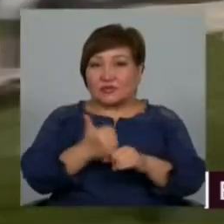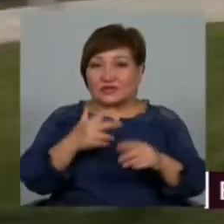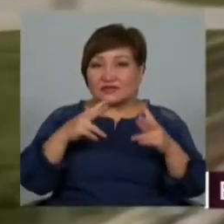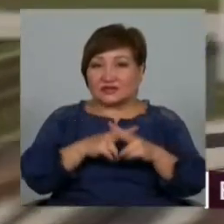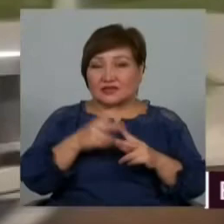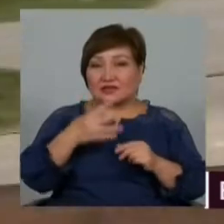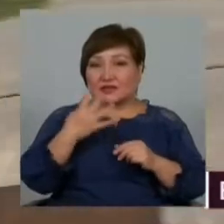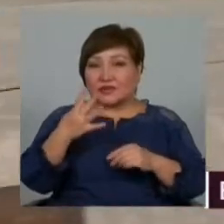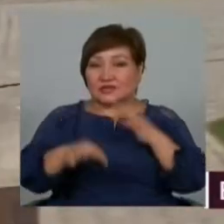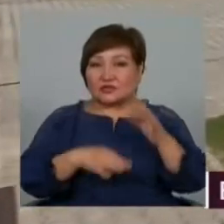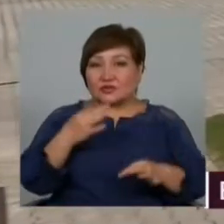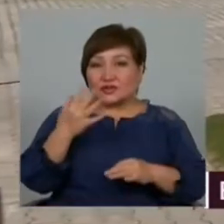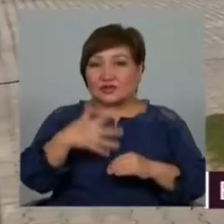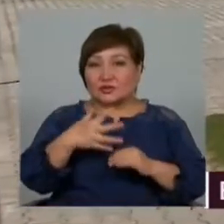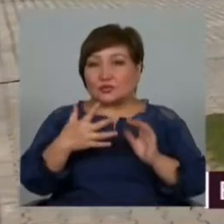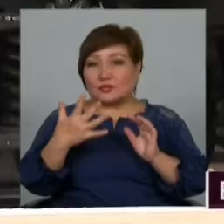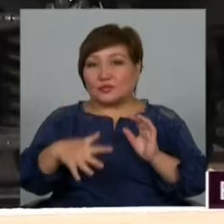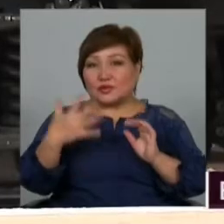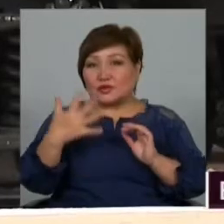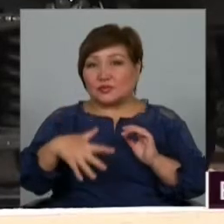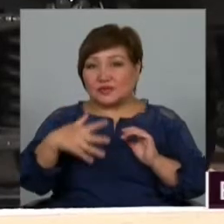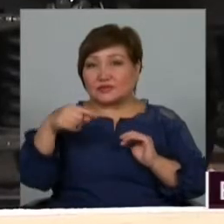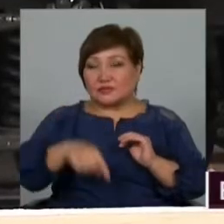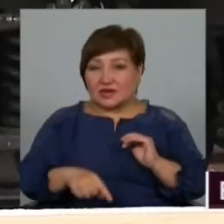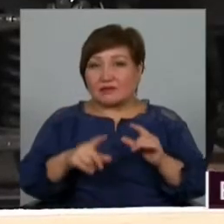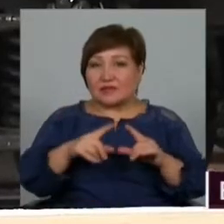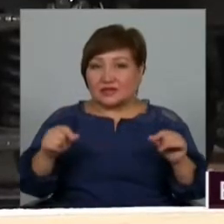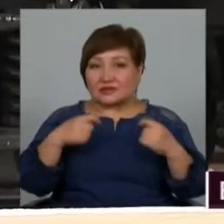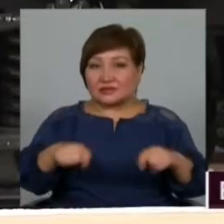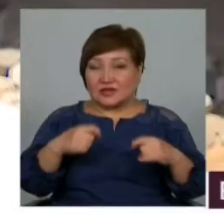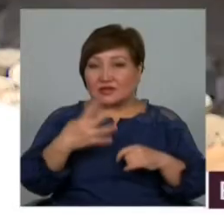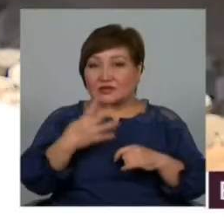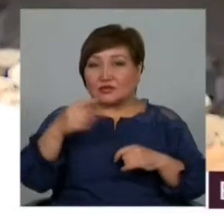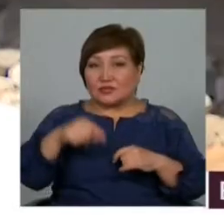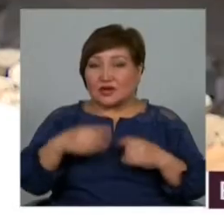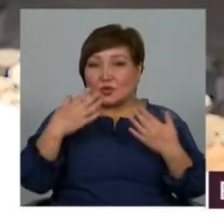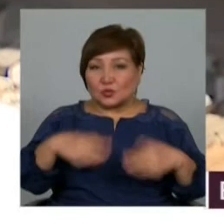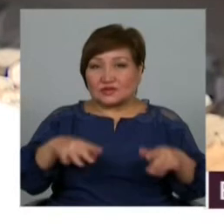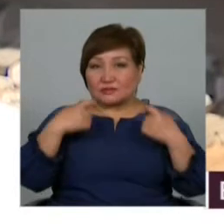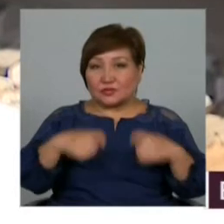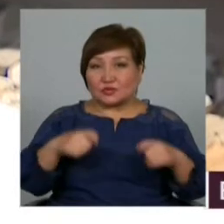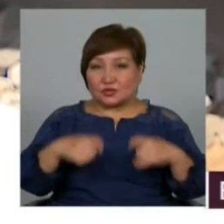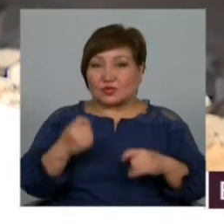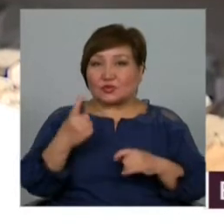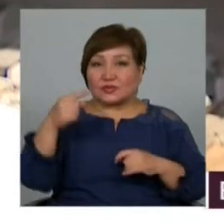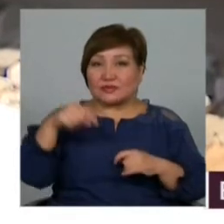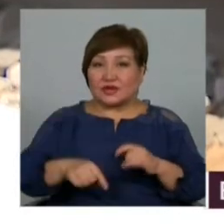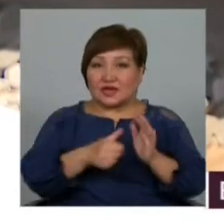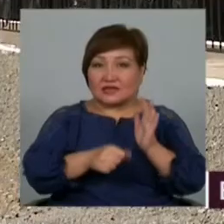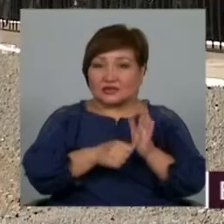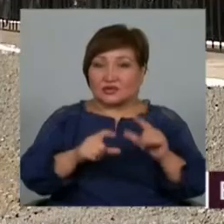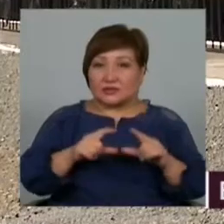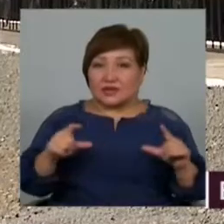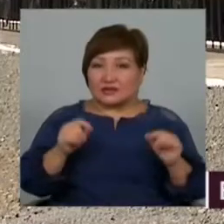тәулікке 55686 билет сатылымға шықса, оның 44000-ы сатылып кетті. 11600 билет қалды. Бұдан